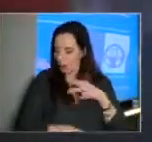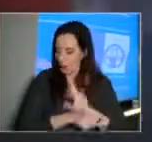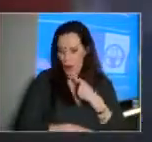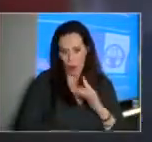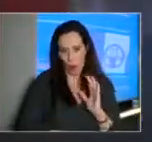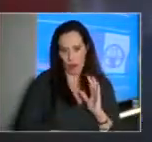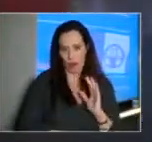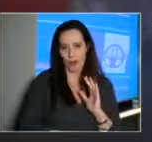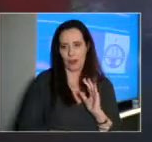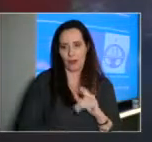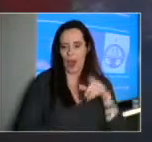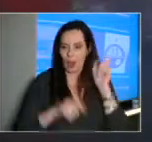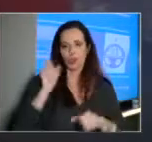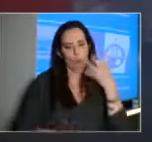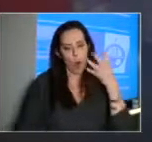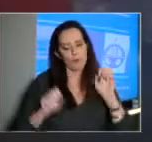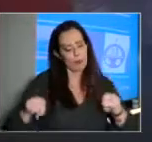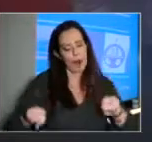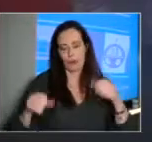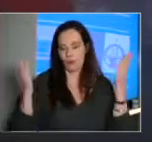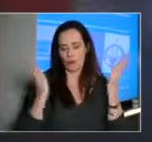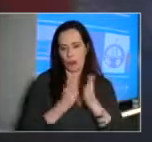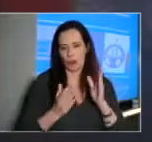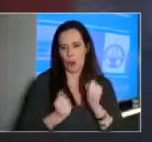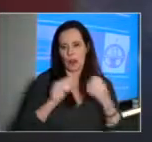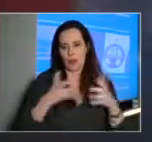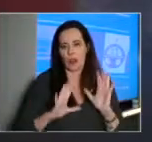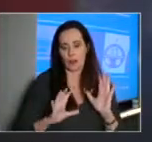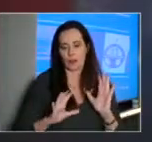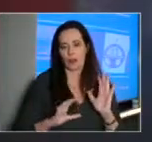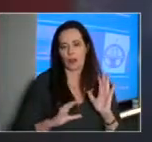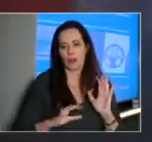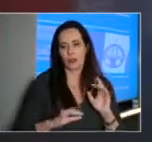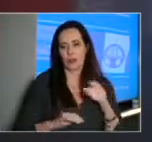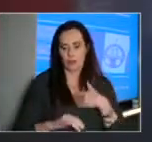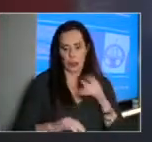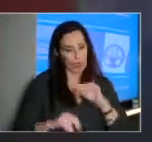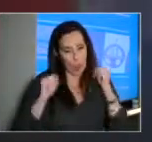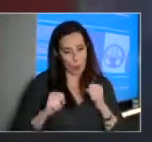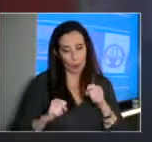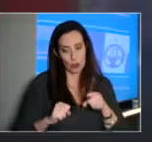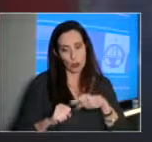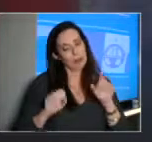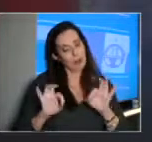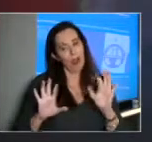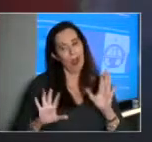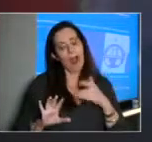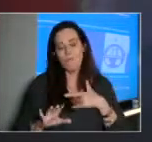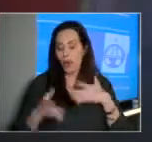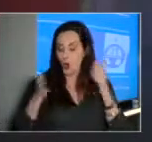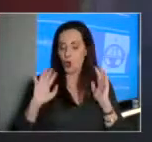אני זהיר בזה. אנשים אוהבים את אלונה ברקת, לא את המפלגתיות שלה, ואני לא בטוח שזה יהיה כך, אבל היא